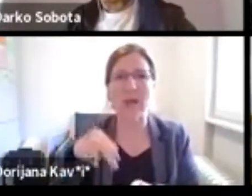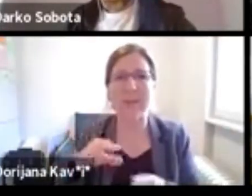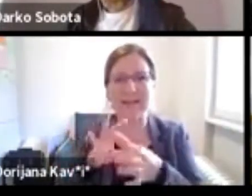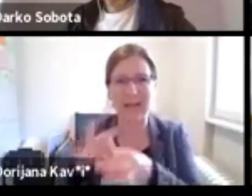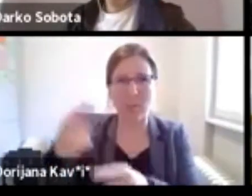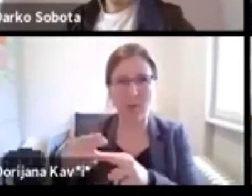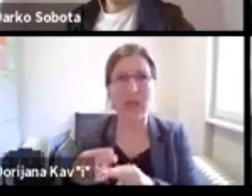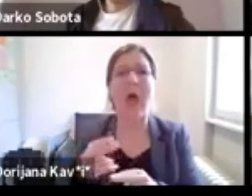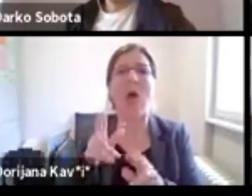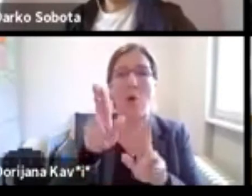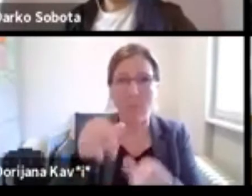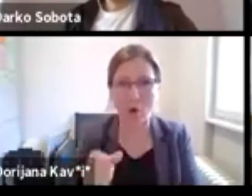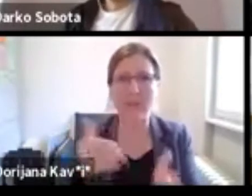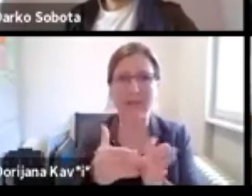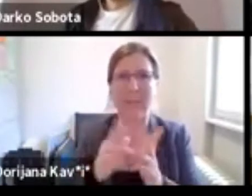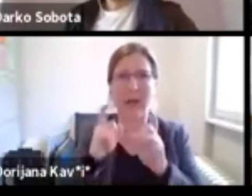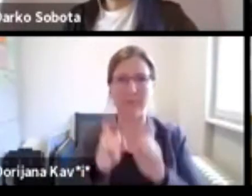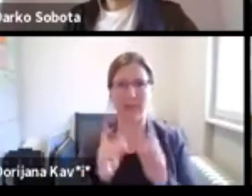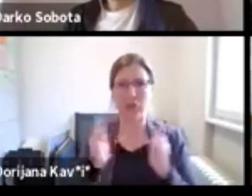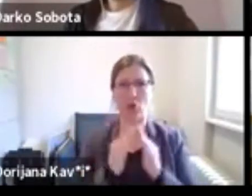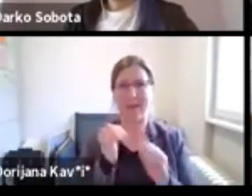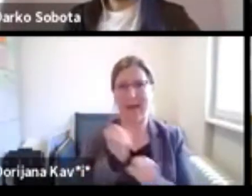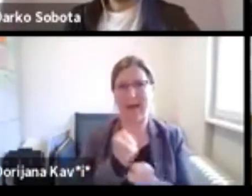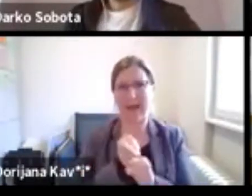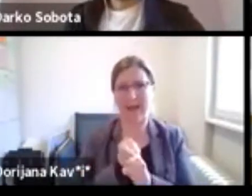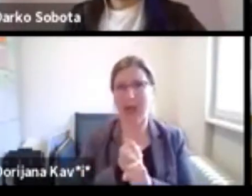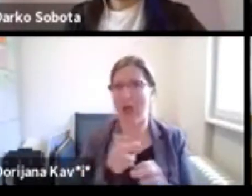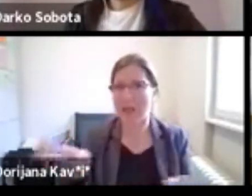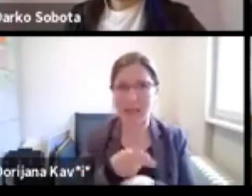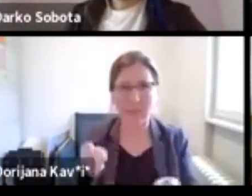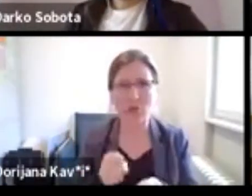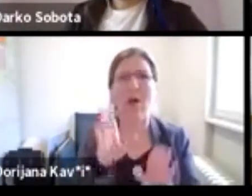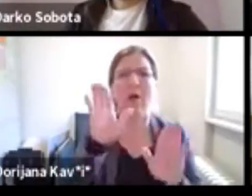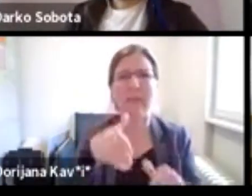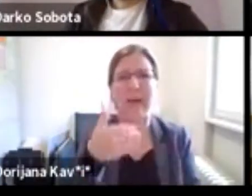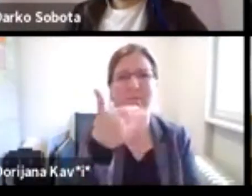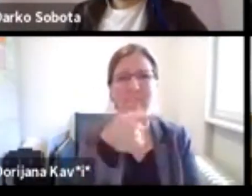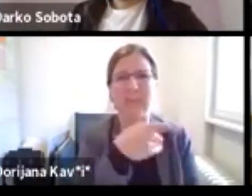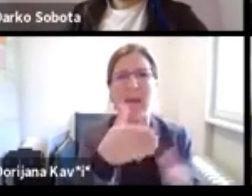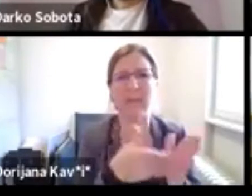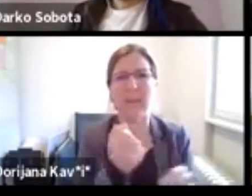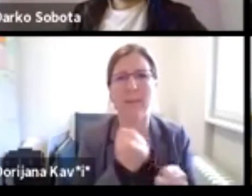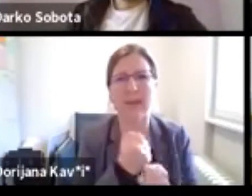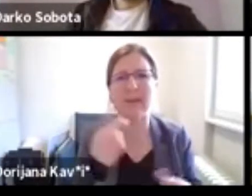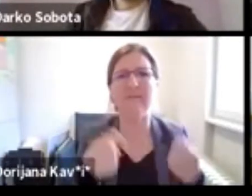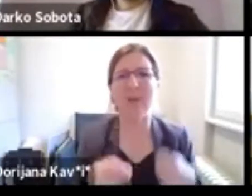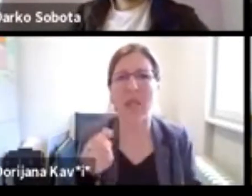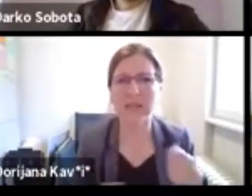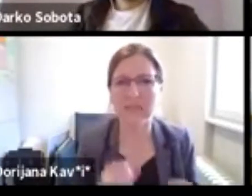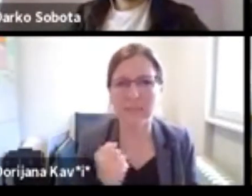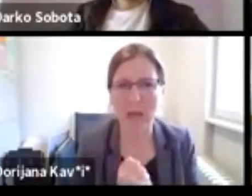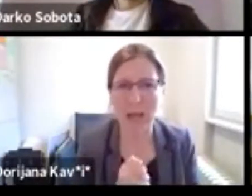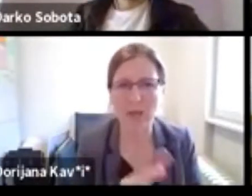a ako to nije moguće, organizirati nekako fleksibilno radno vrijeme, omogućiti mu rad, da je